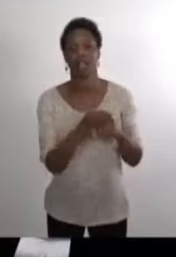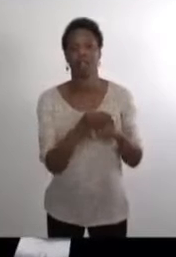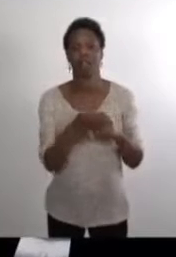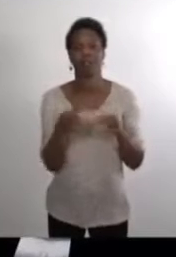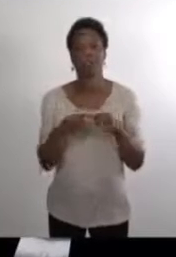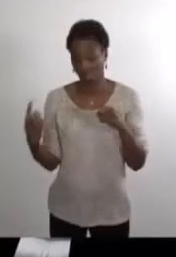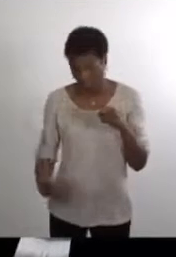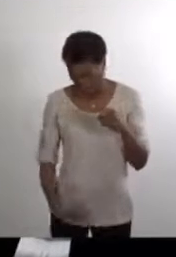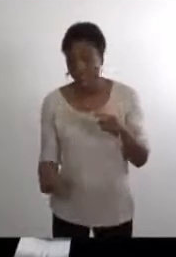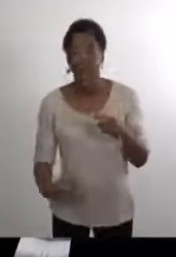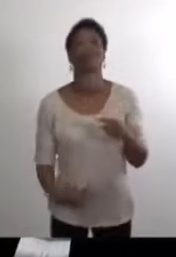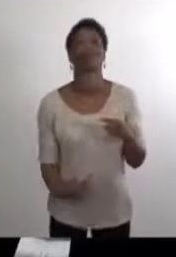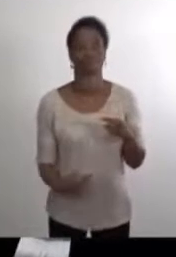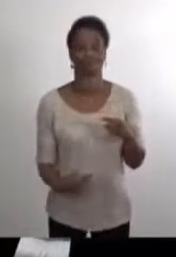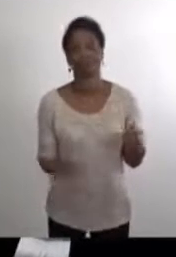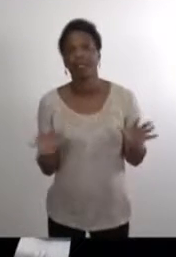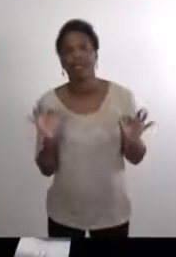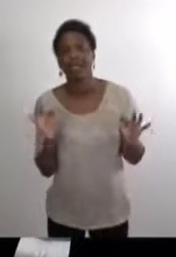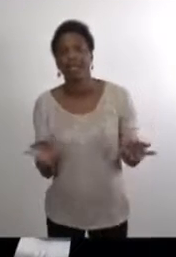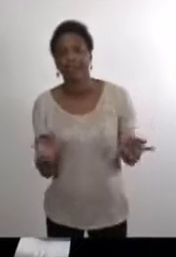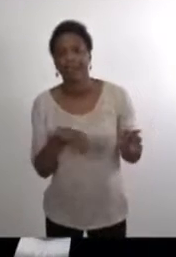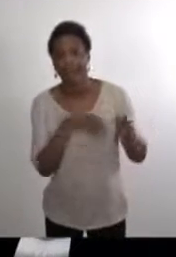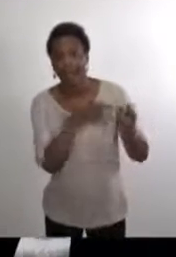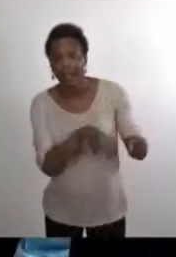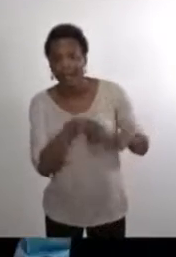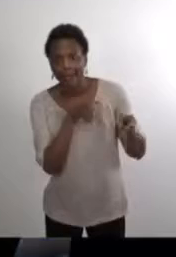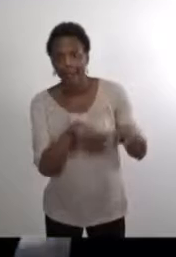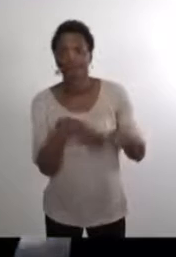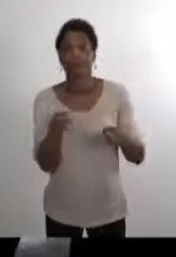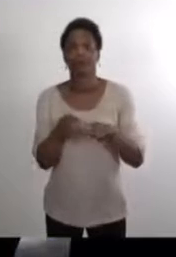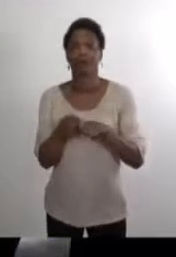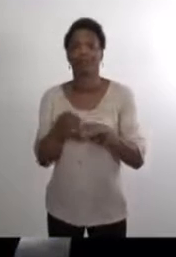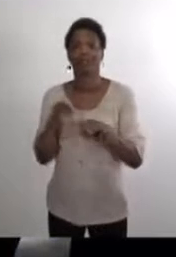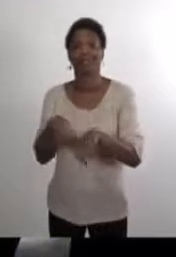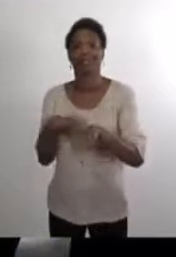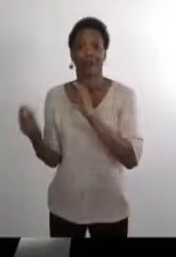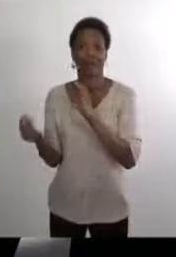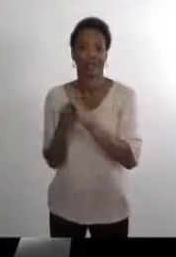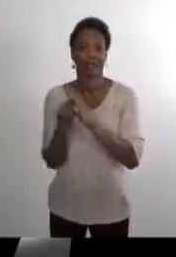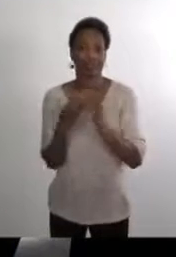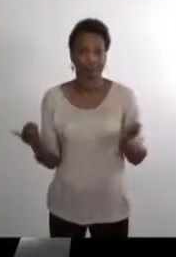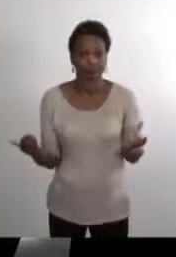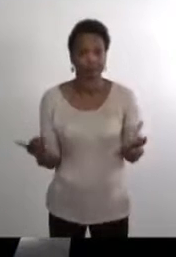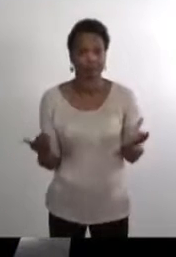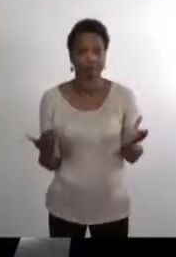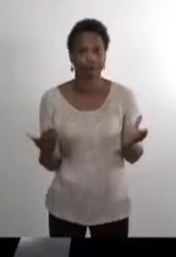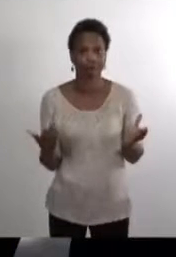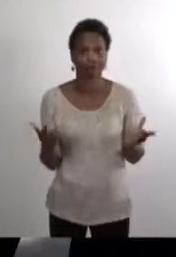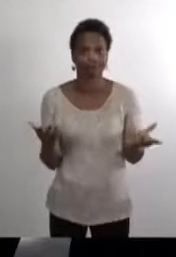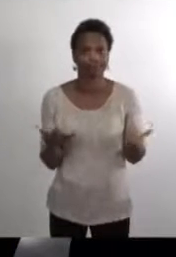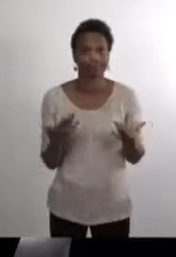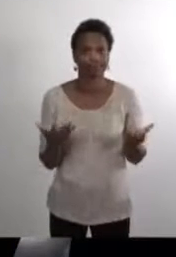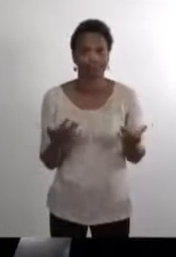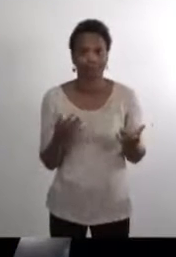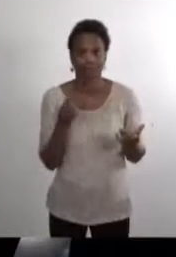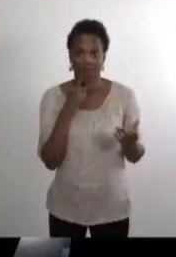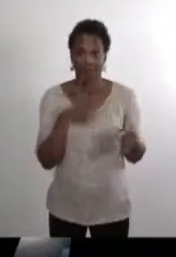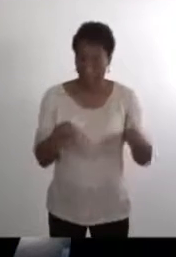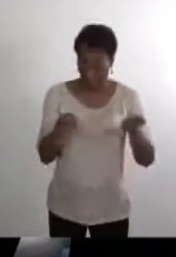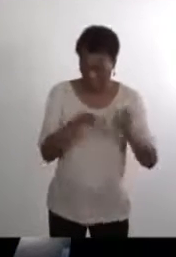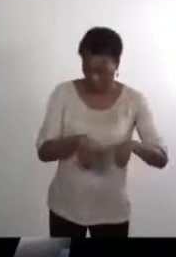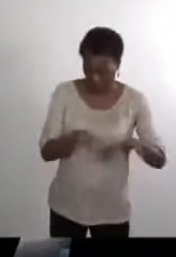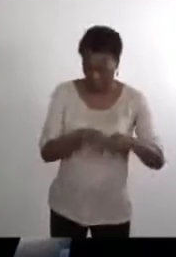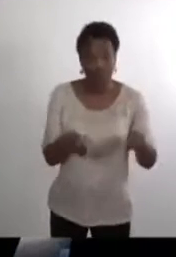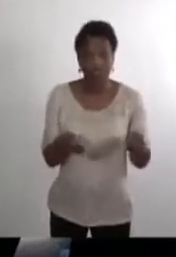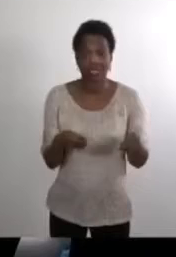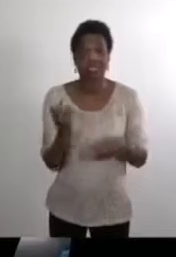déficitaire sur l'agriculture et l'agroalimentaire, dès lors qu'on sortirait les produits d'excellence qui sont le